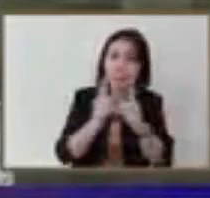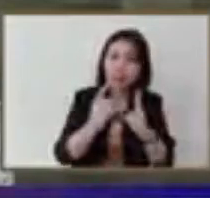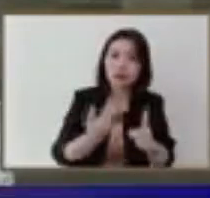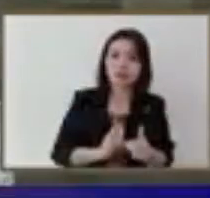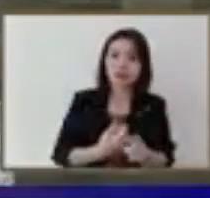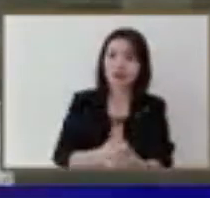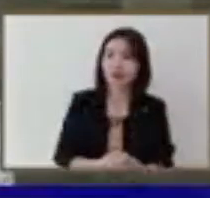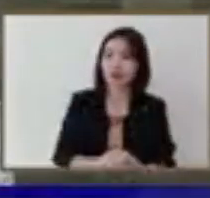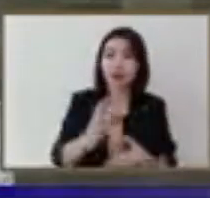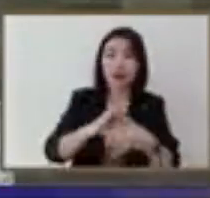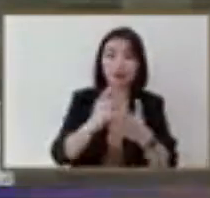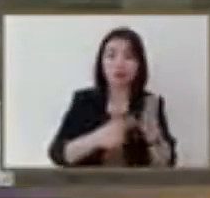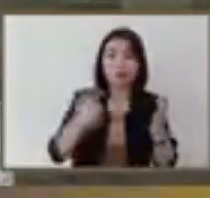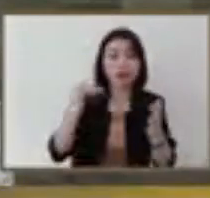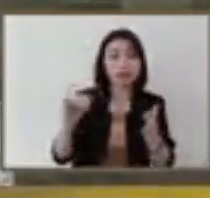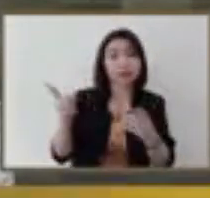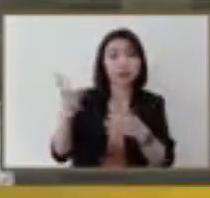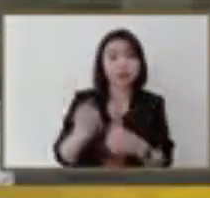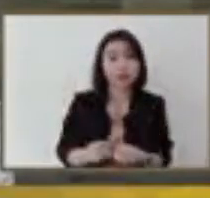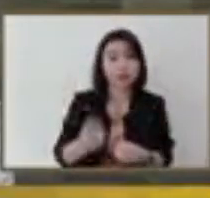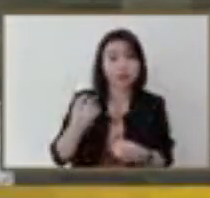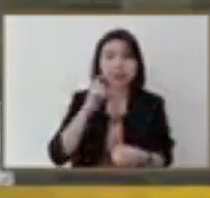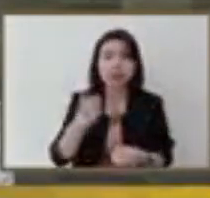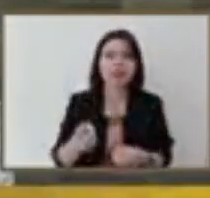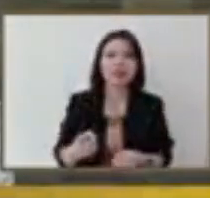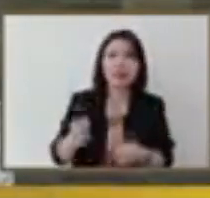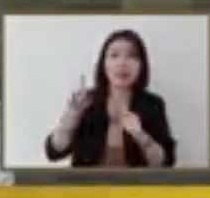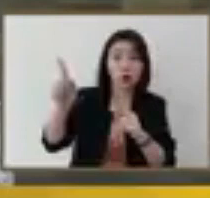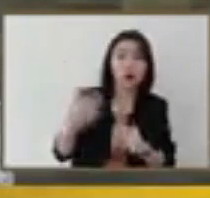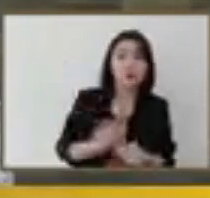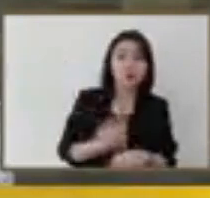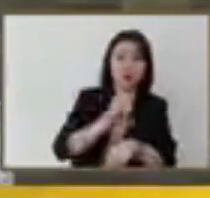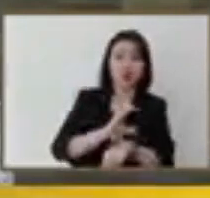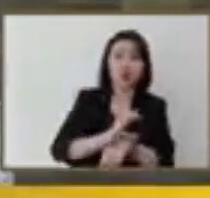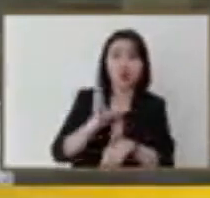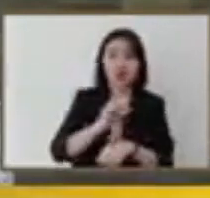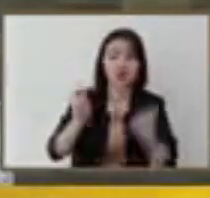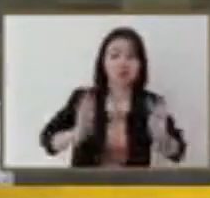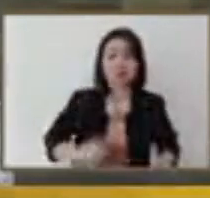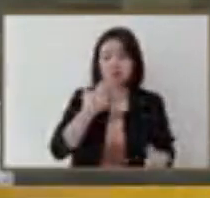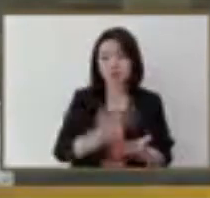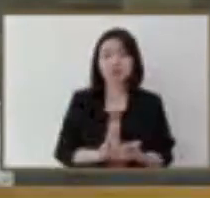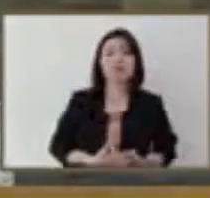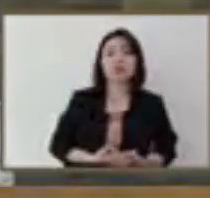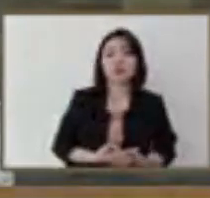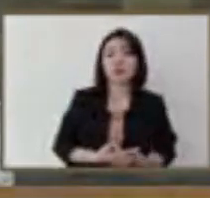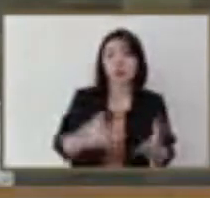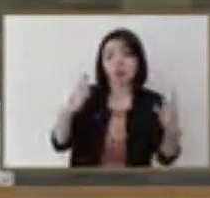nila ako at sasabihin nila, pupunta kami sa church. Nakabarong sila, long sleeve na barong. Kahit naka-shorts na